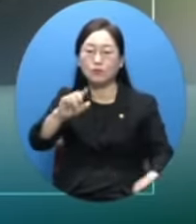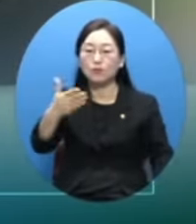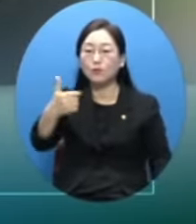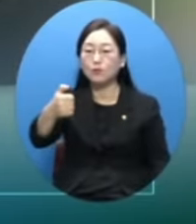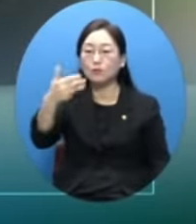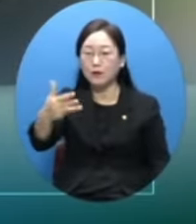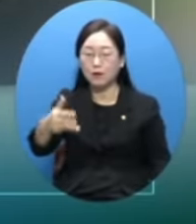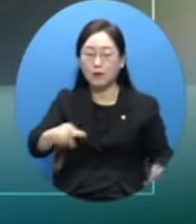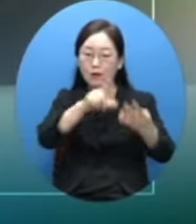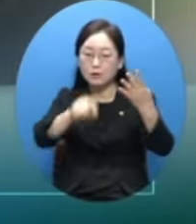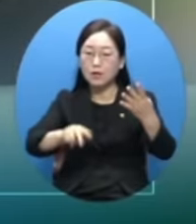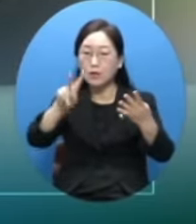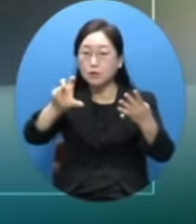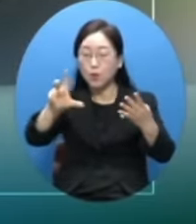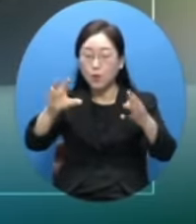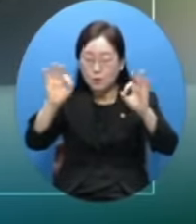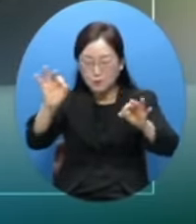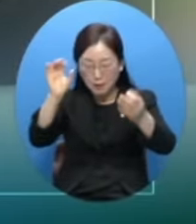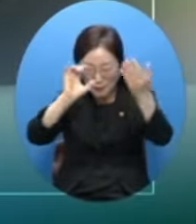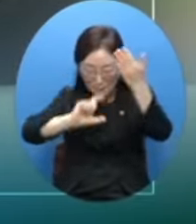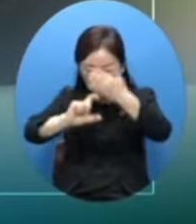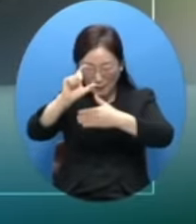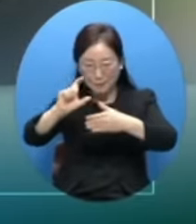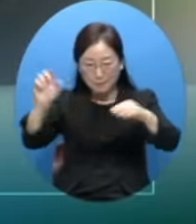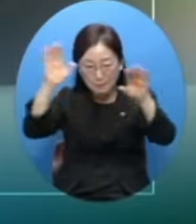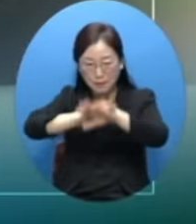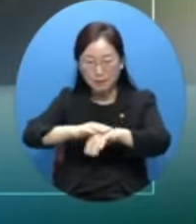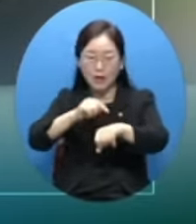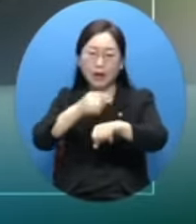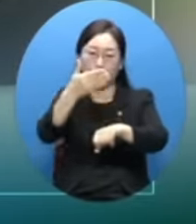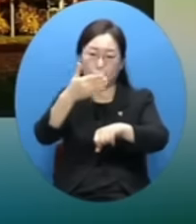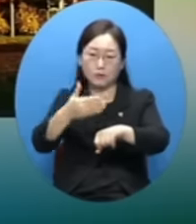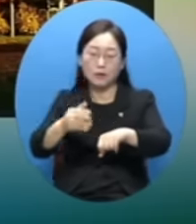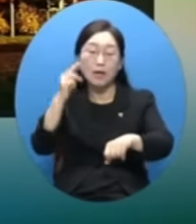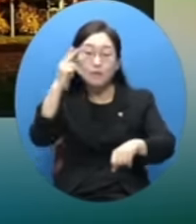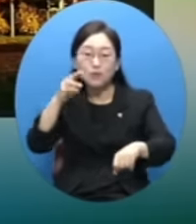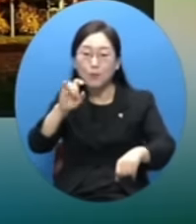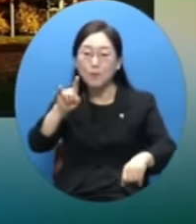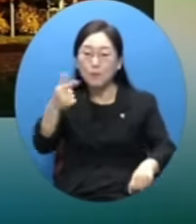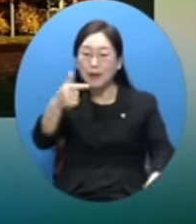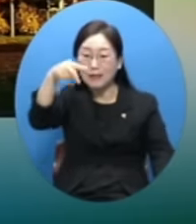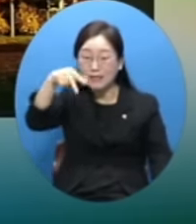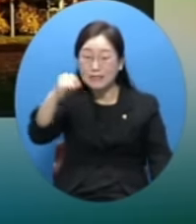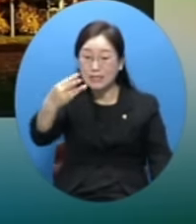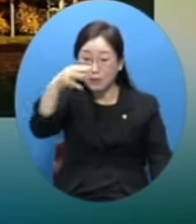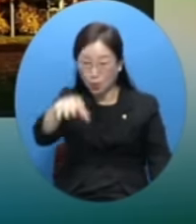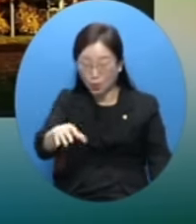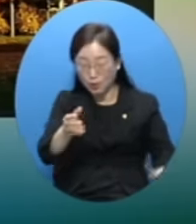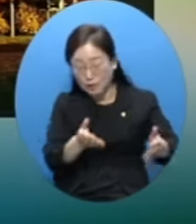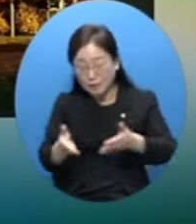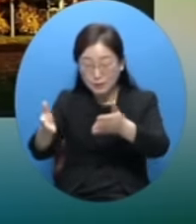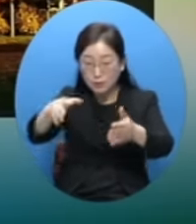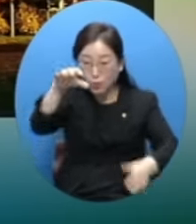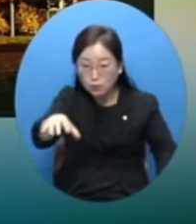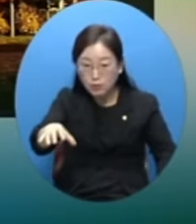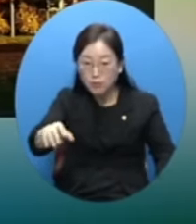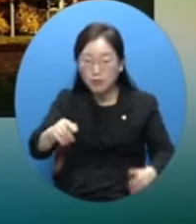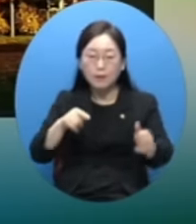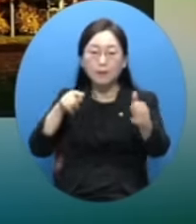1958년 4월 25일 금요일 밤 9시경에 펜실베니아 대학 주변 해밀턴 거리 36가에서 살인사건이